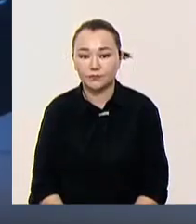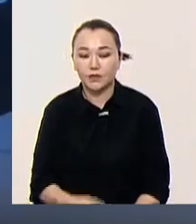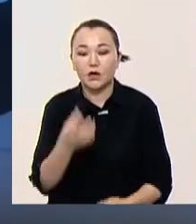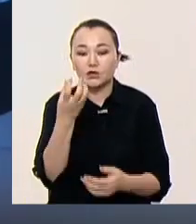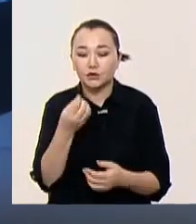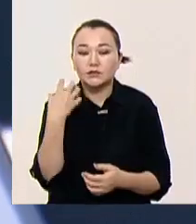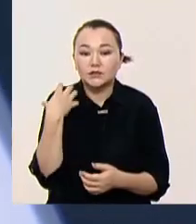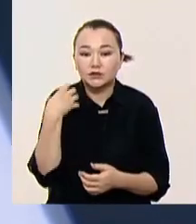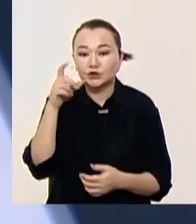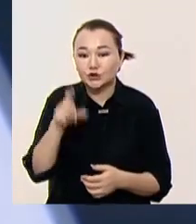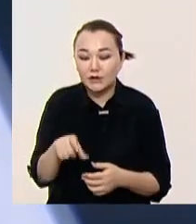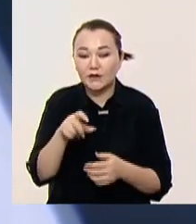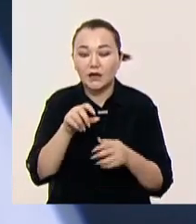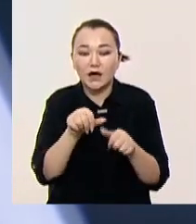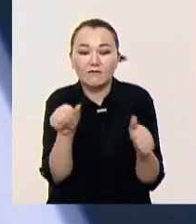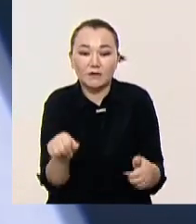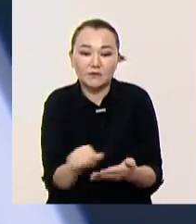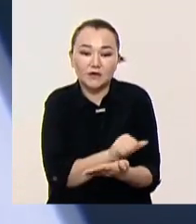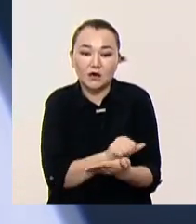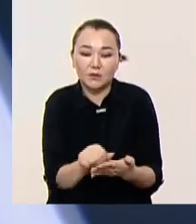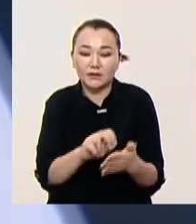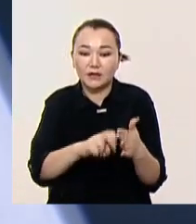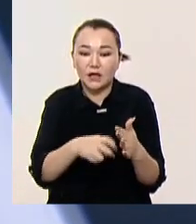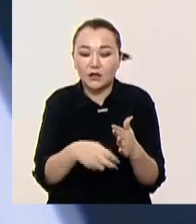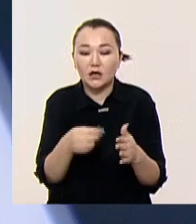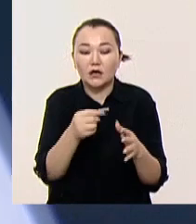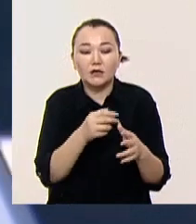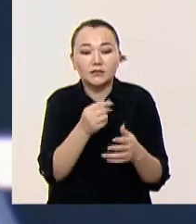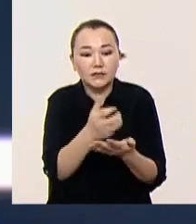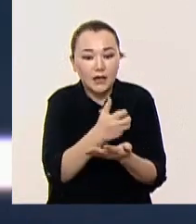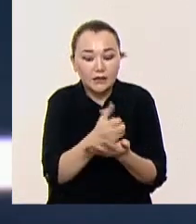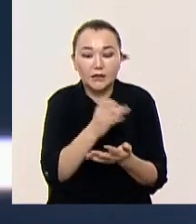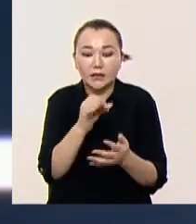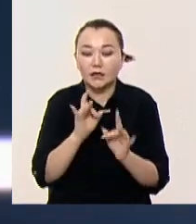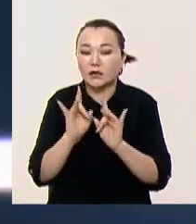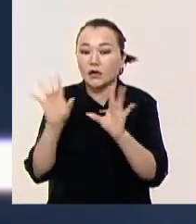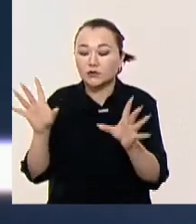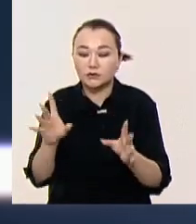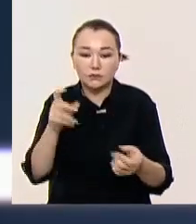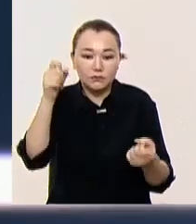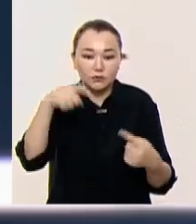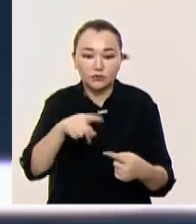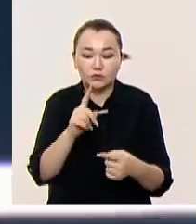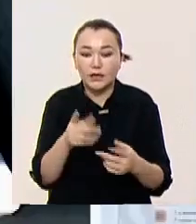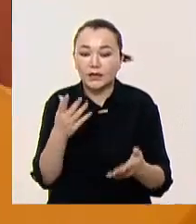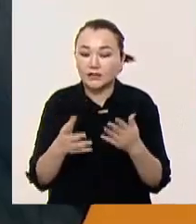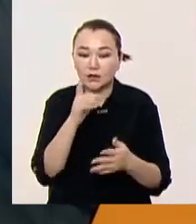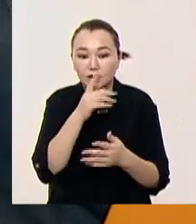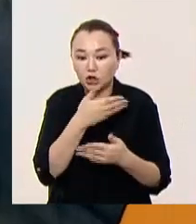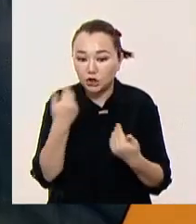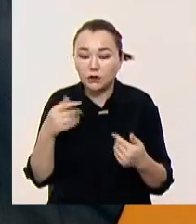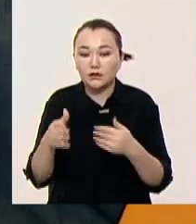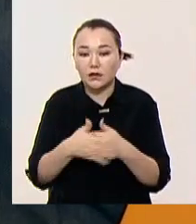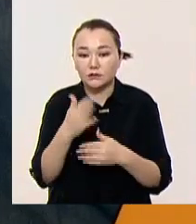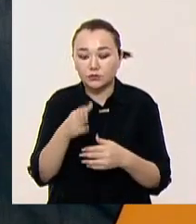Демек шенеуніктің декларацияда көрсеткен кірістері мен шығыстары сәйкес келуі тиіс, болмаса жазаланады. Бұл